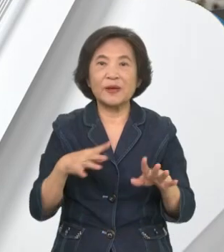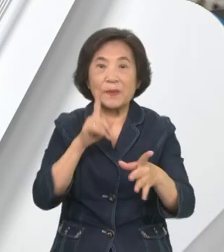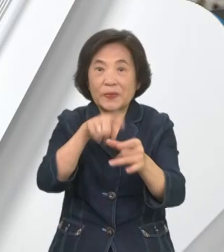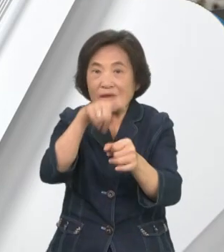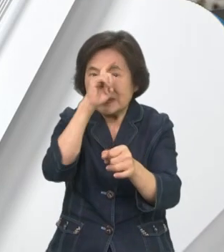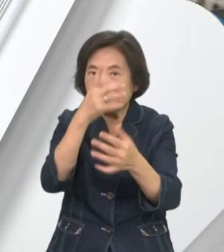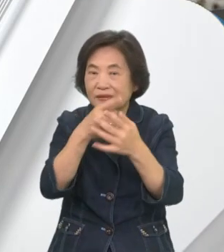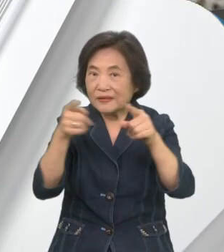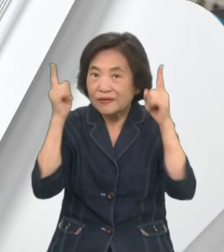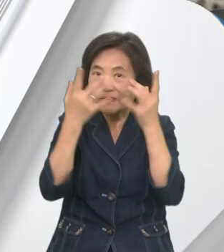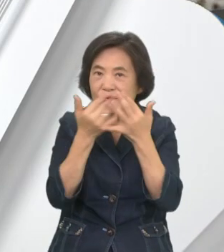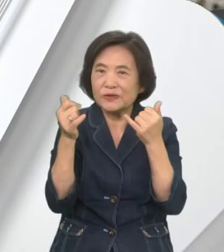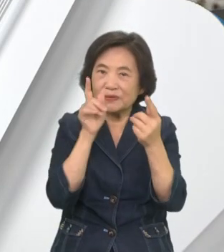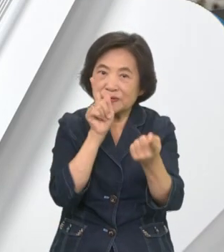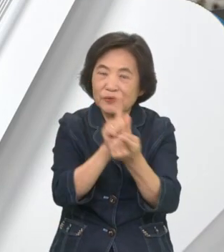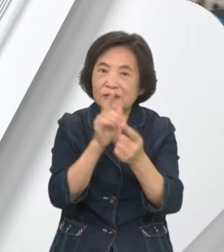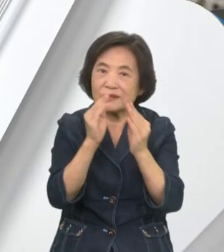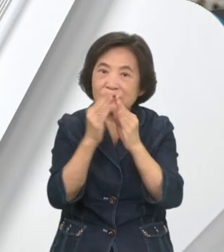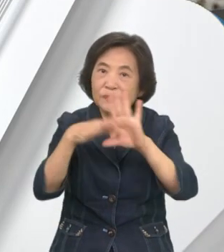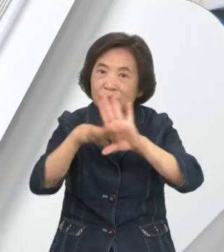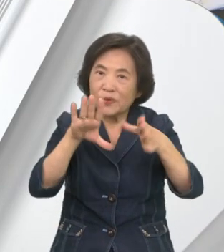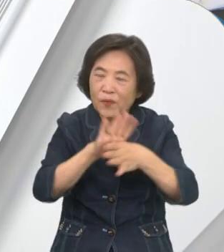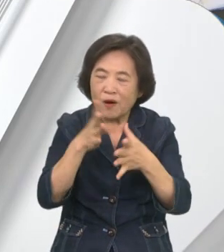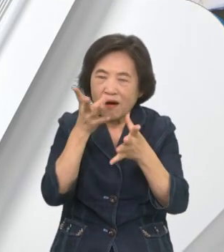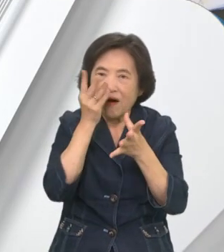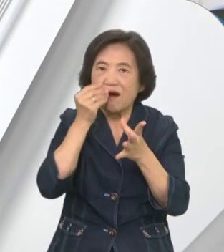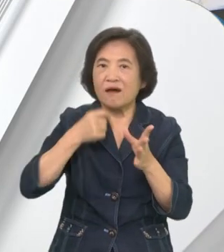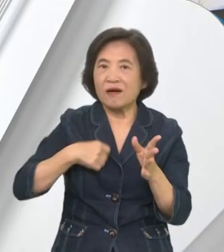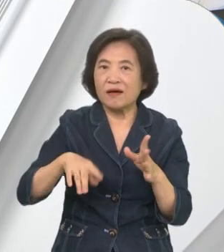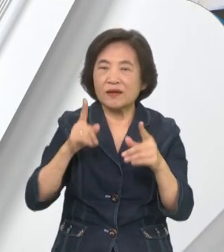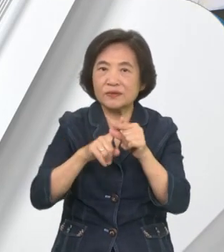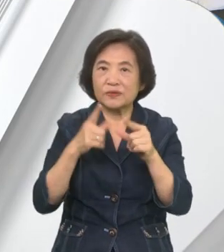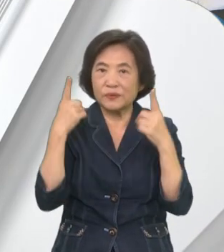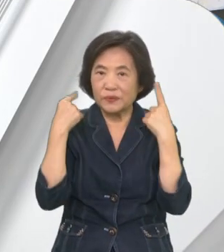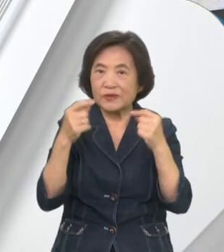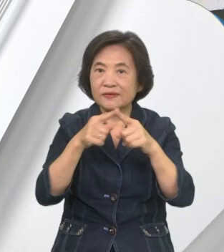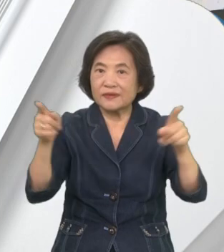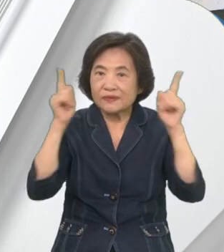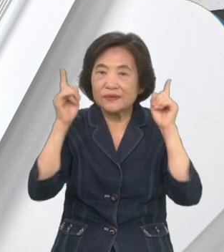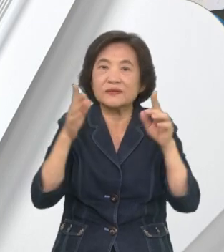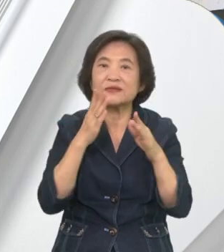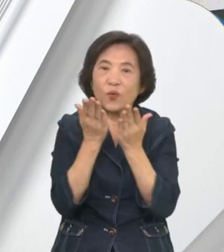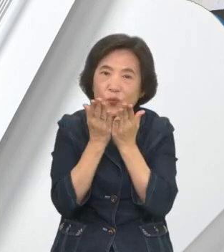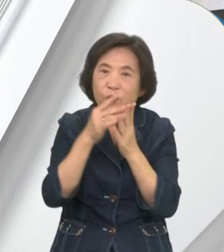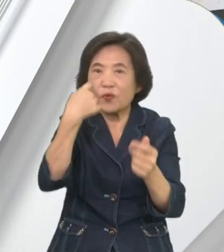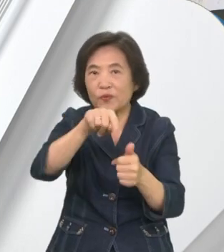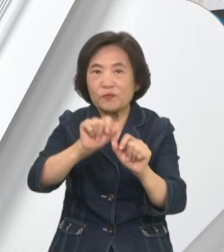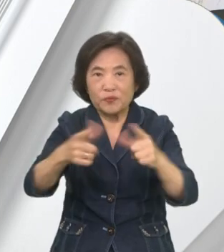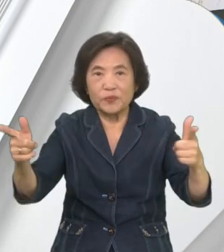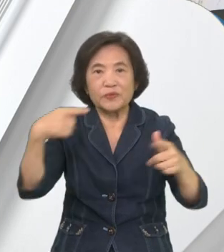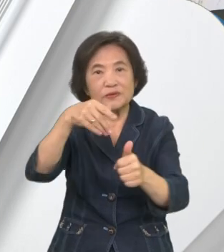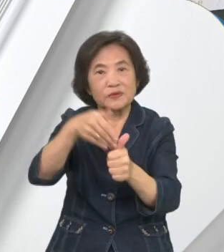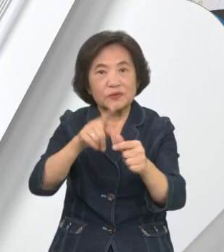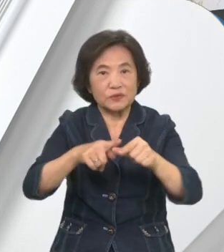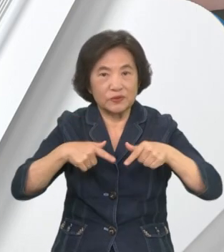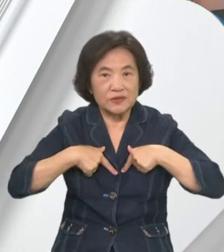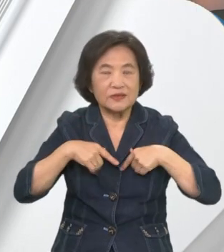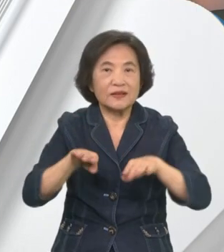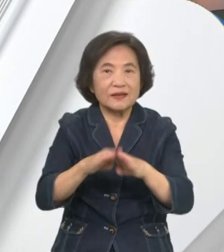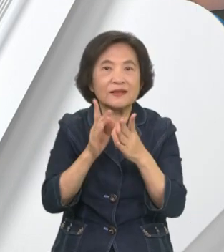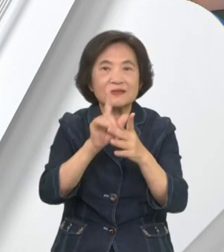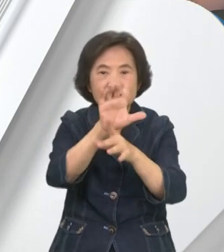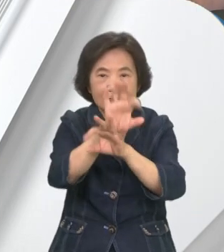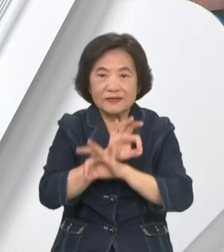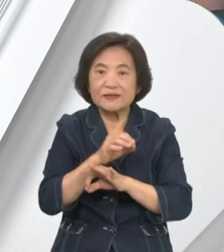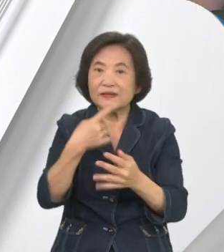为了本大学生儿做的正经认识土著的文化，中央大学的通识教育中心开了越南语土著学的课